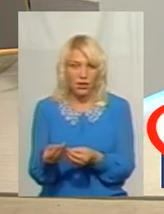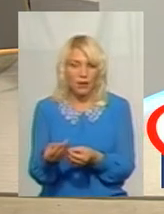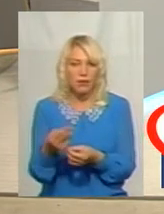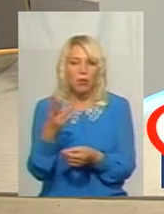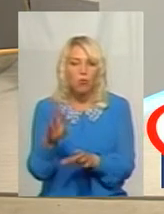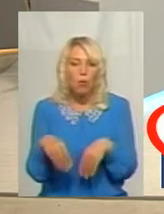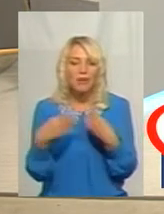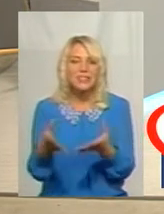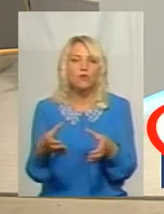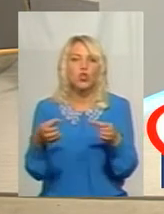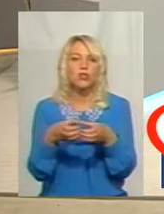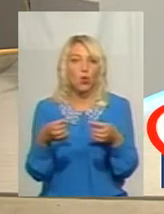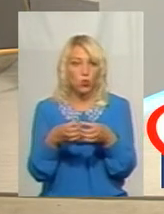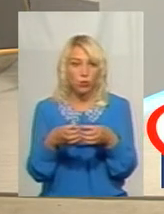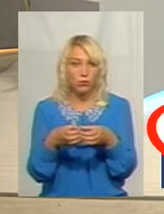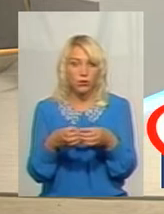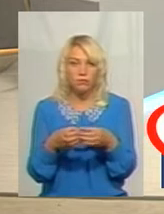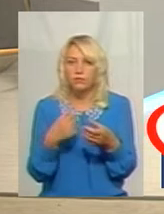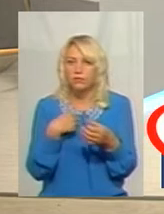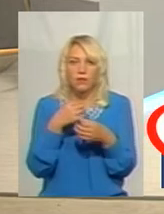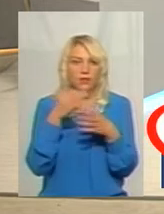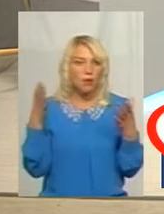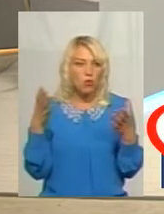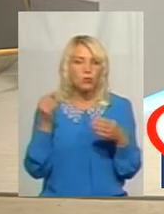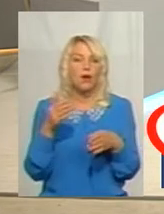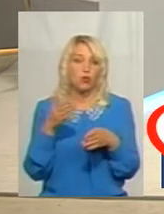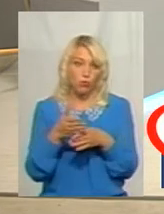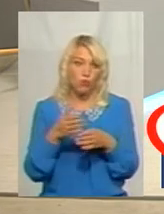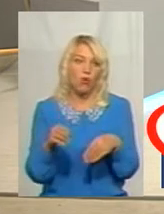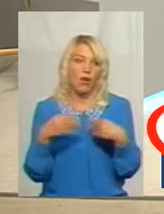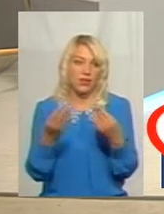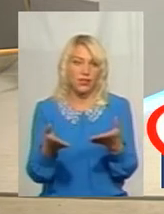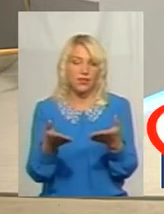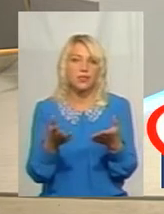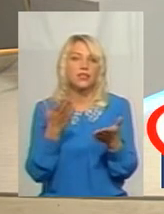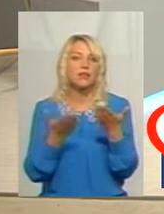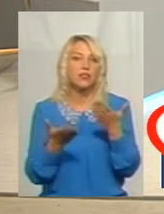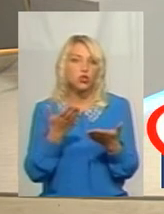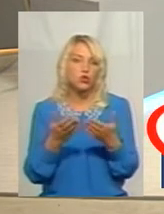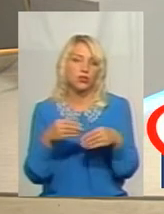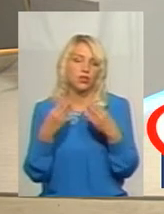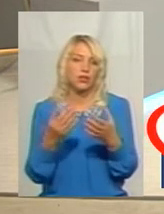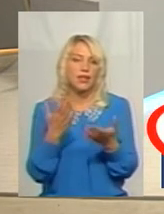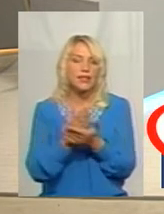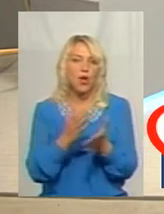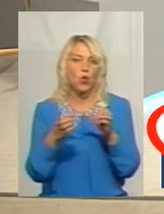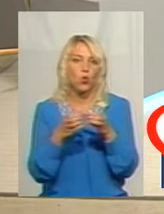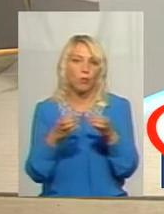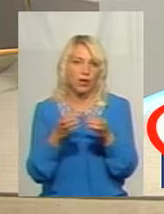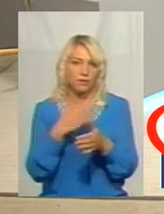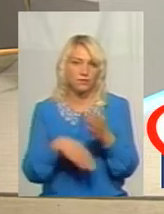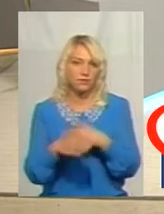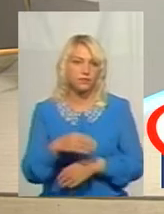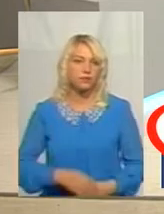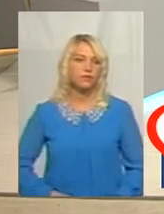присвоєння груп і ніяким чином ми не можемо, а допомога надається тільки в разі присвоєння груп. Дякую. Пані Оксано,